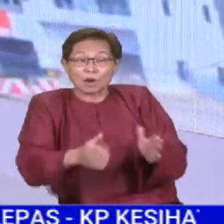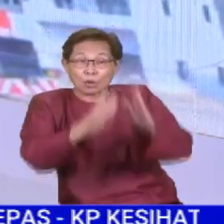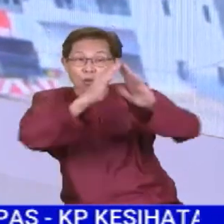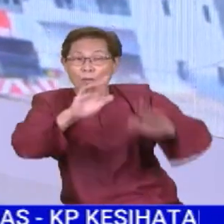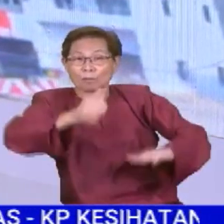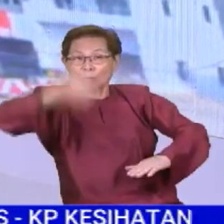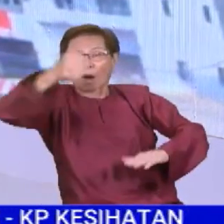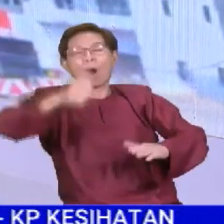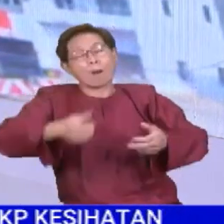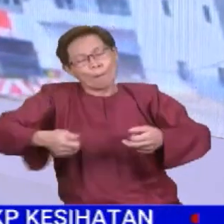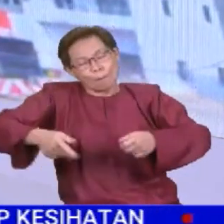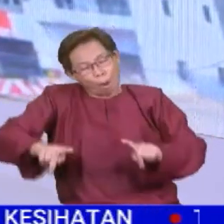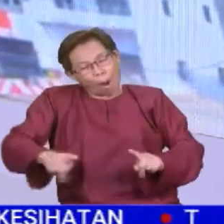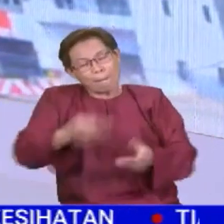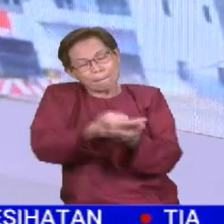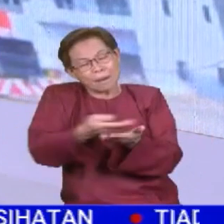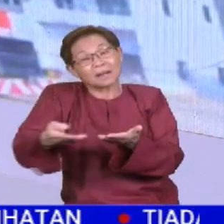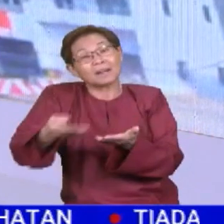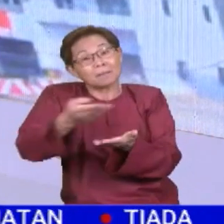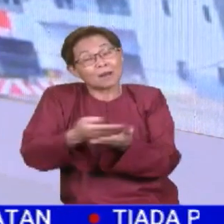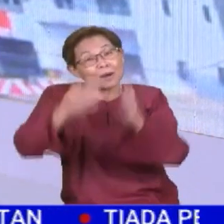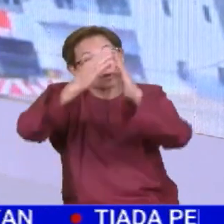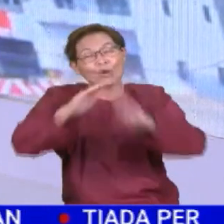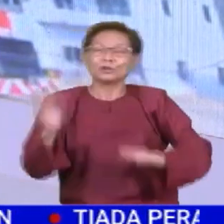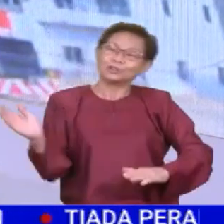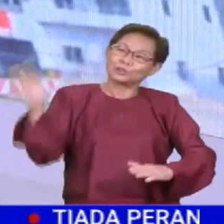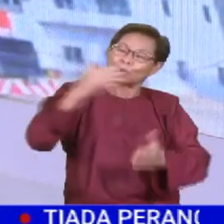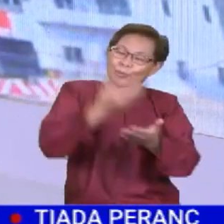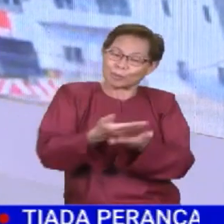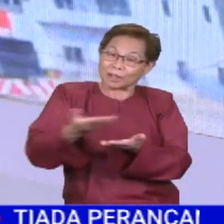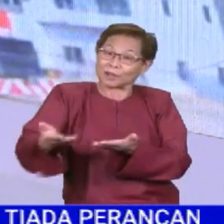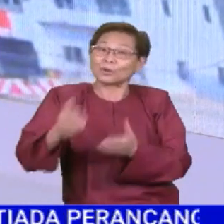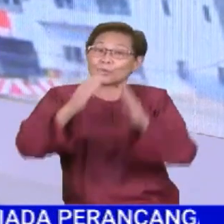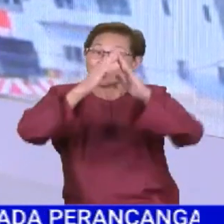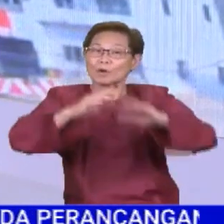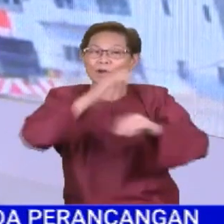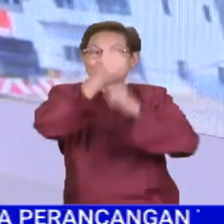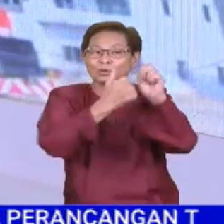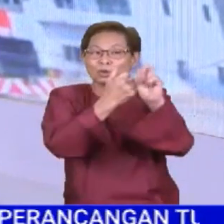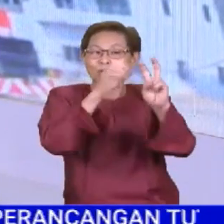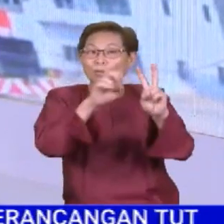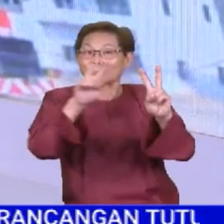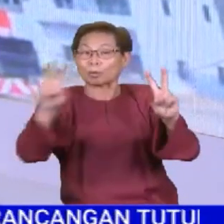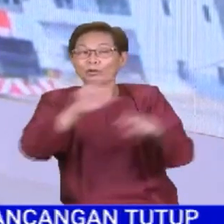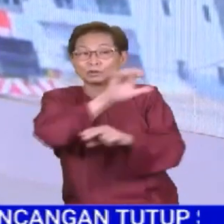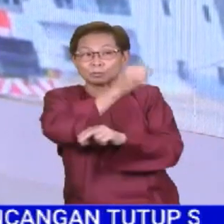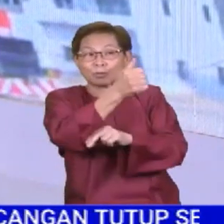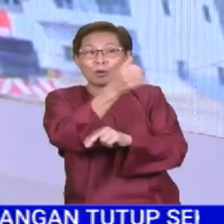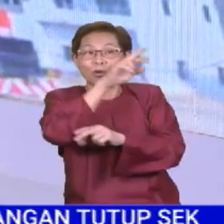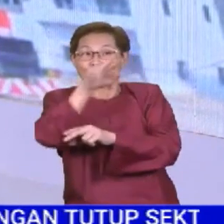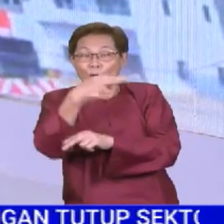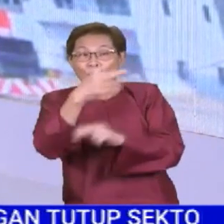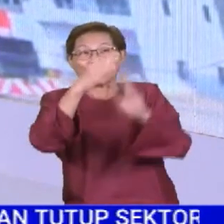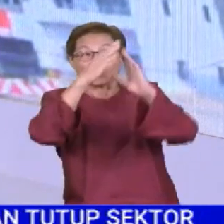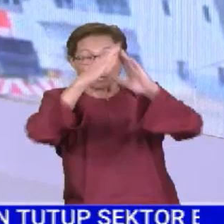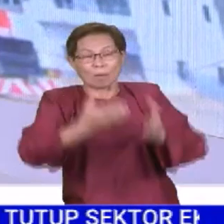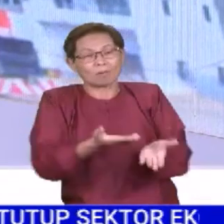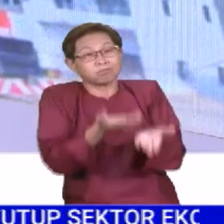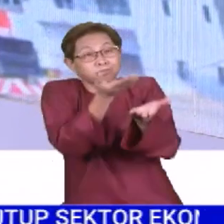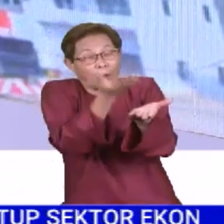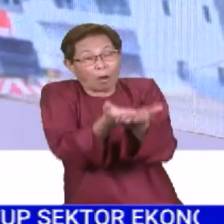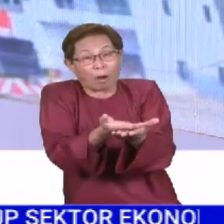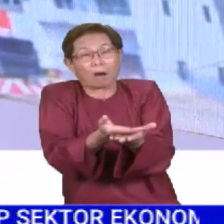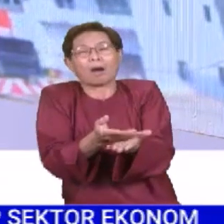memiliki rumah menerusi Karnival Jom Beli Rumah 2022. 10,000 unit rumah ditawarkan dan pelbagai